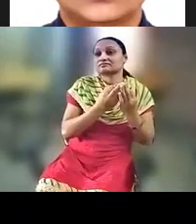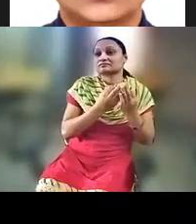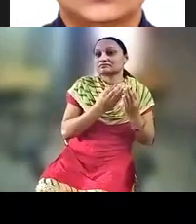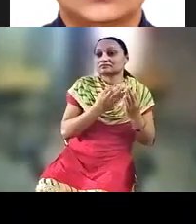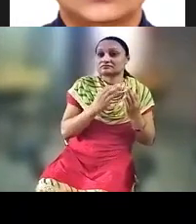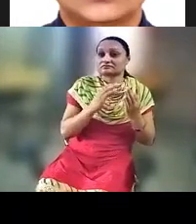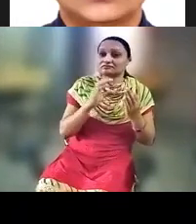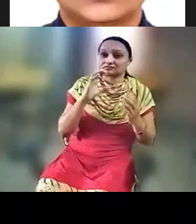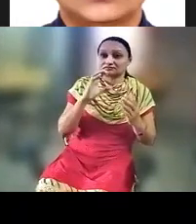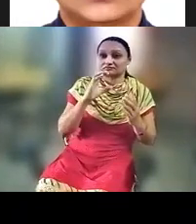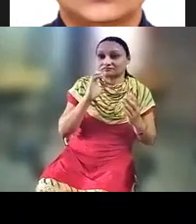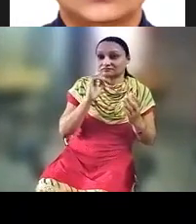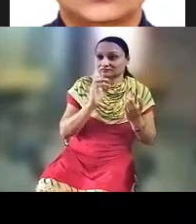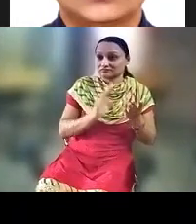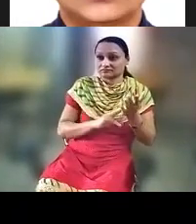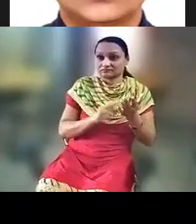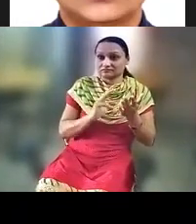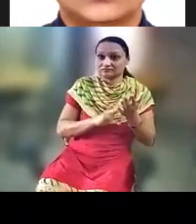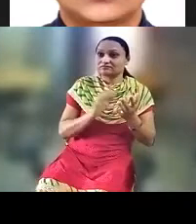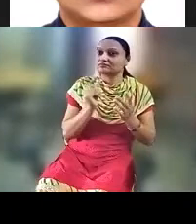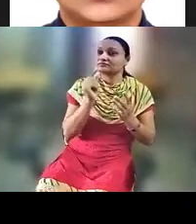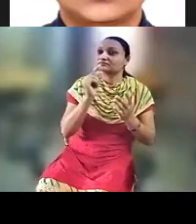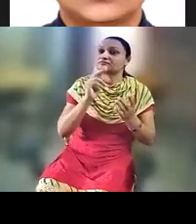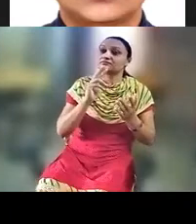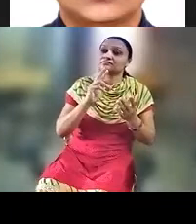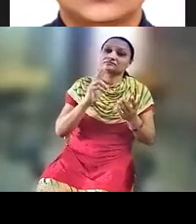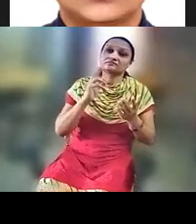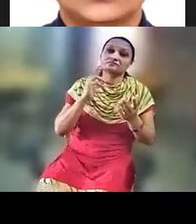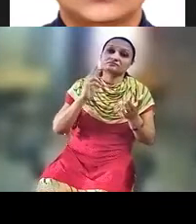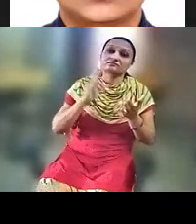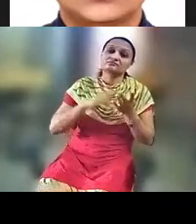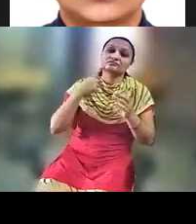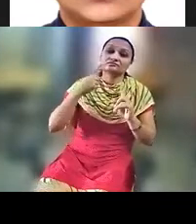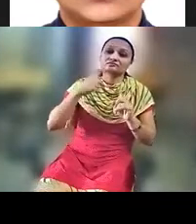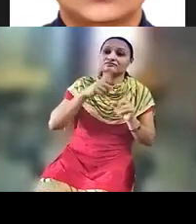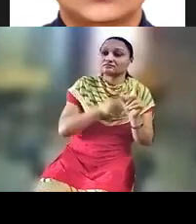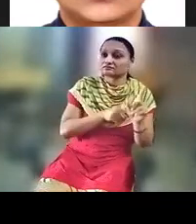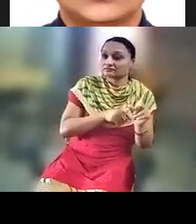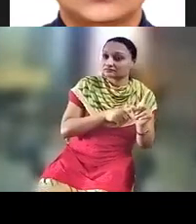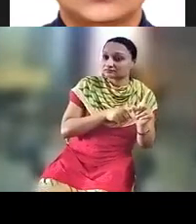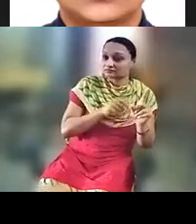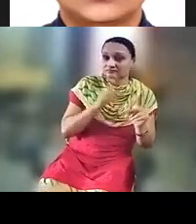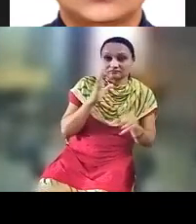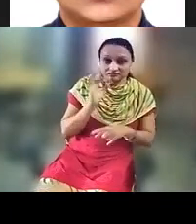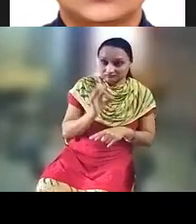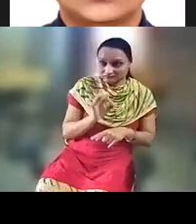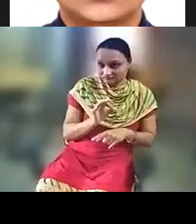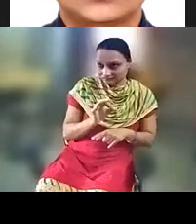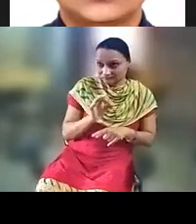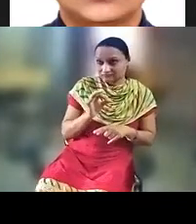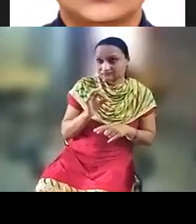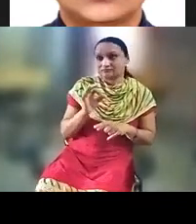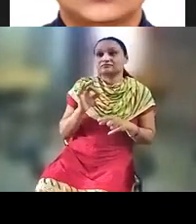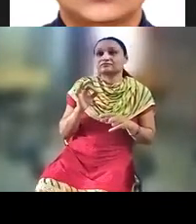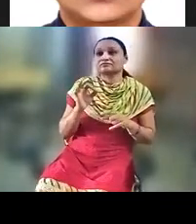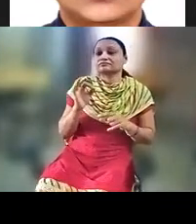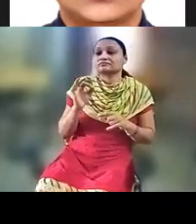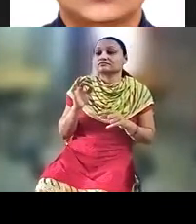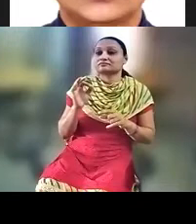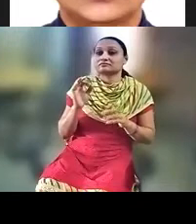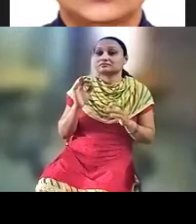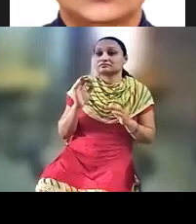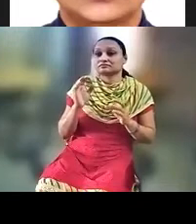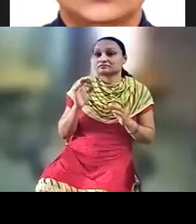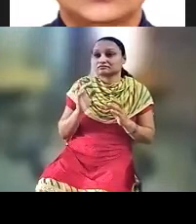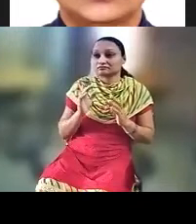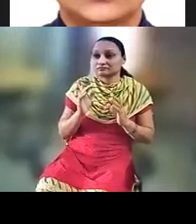Children in single parent families, children in families where the household head lacks a high school diploma,